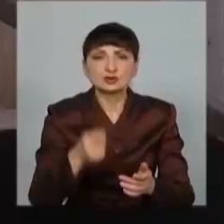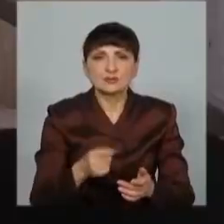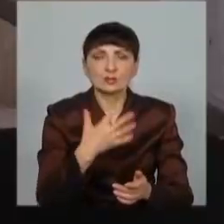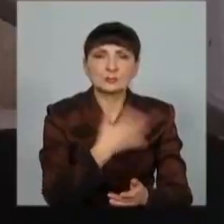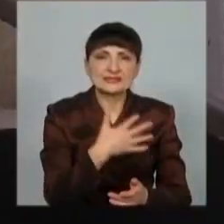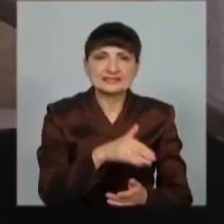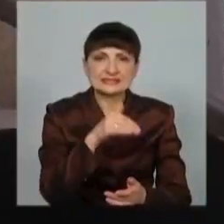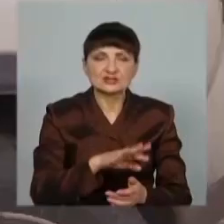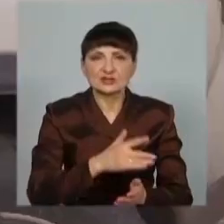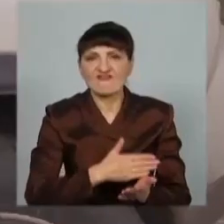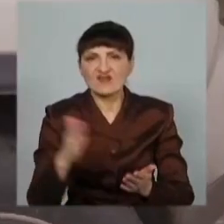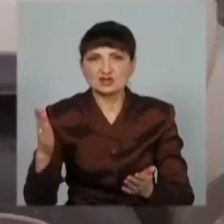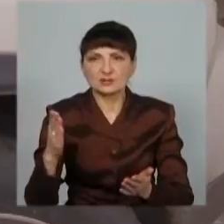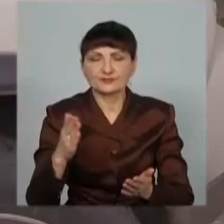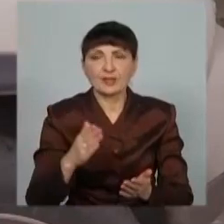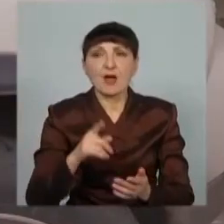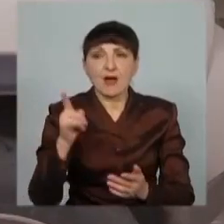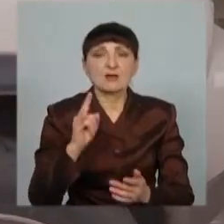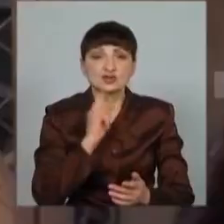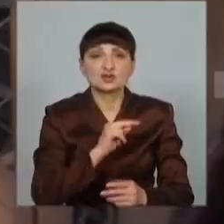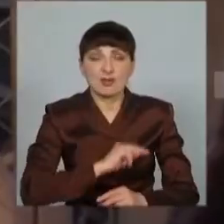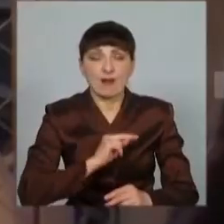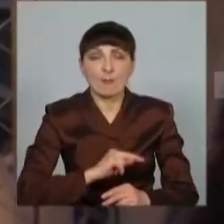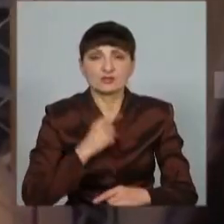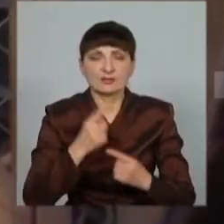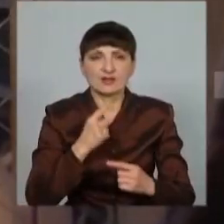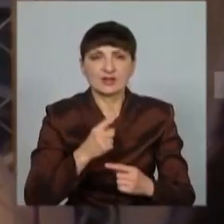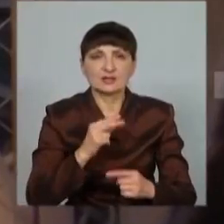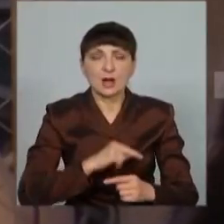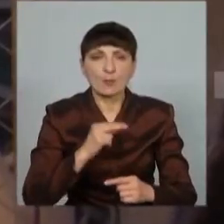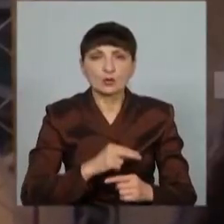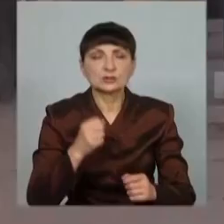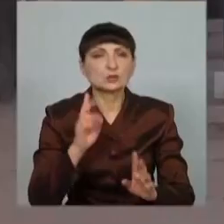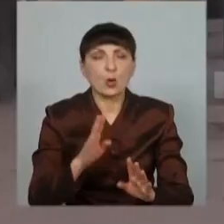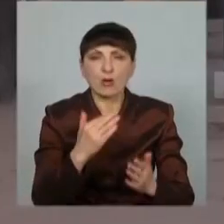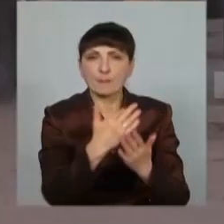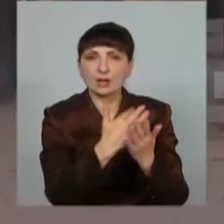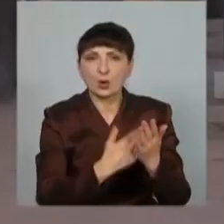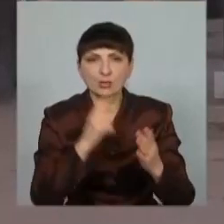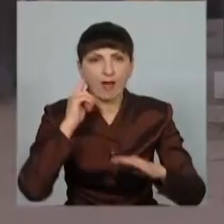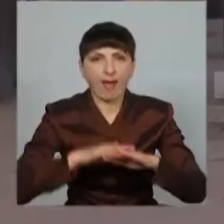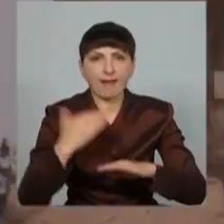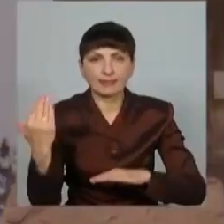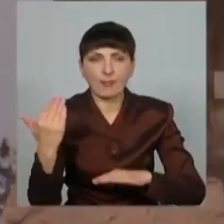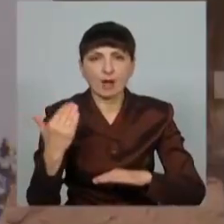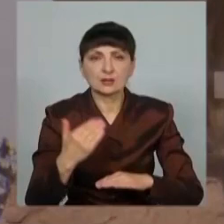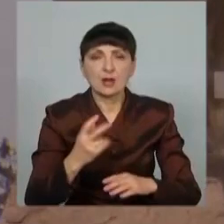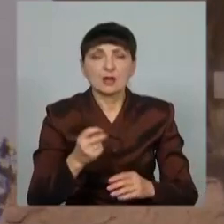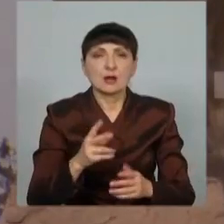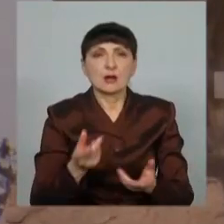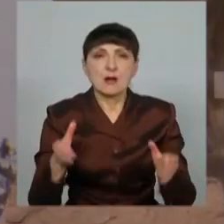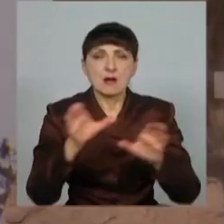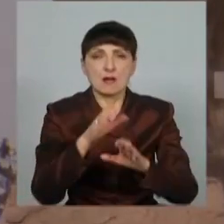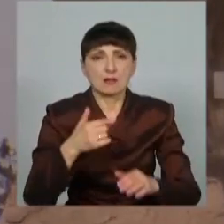50 тысяч тенге а вот ритуальщики татьяна мигать и на рассказывает что работает строго по протоколу акимата по ее словам наживаться на горе